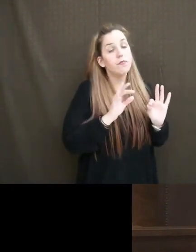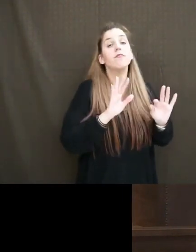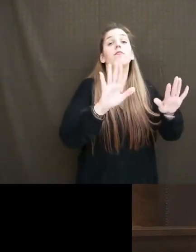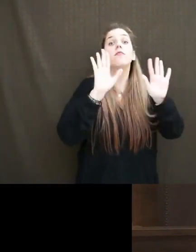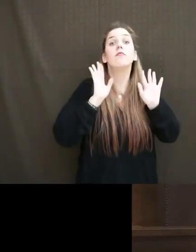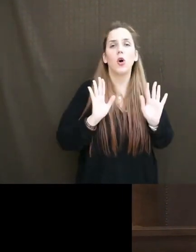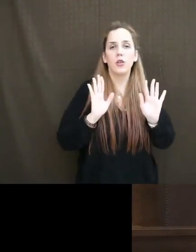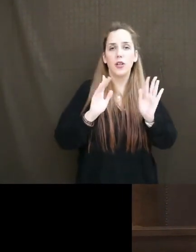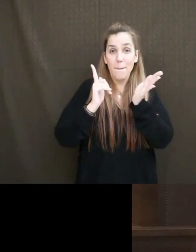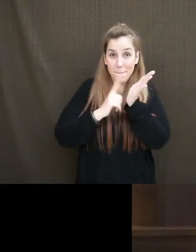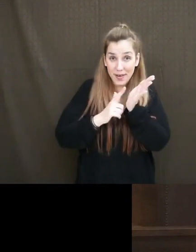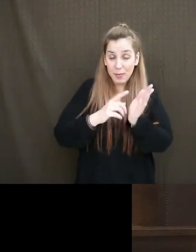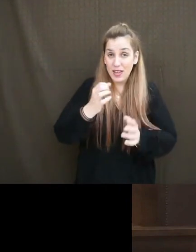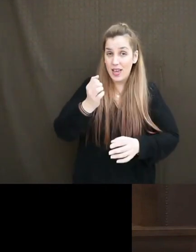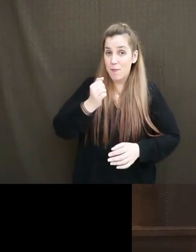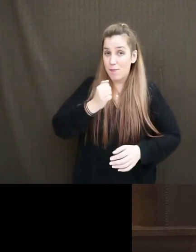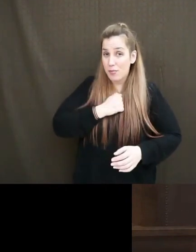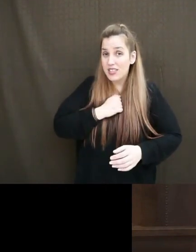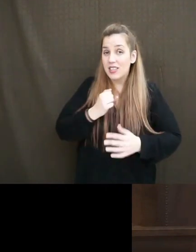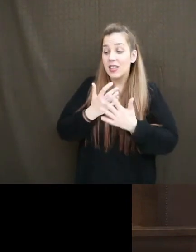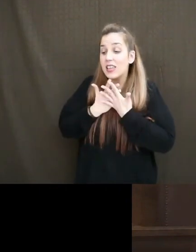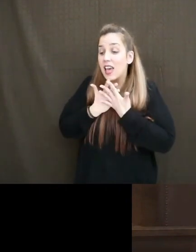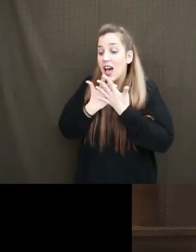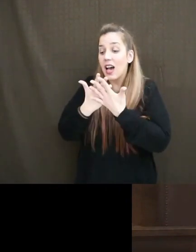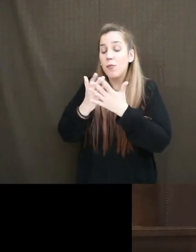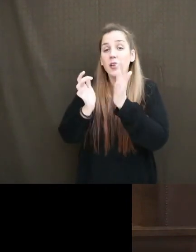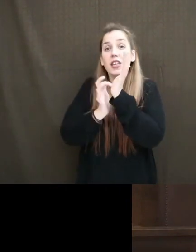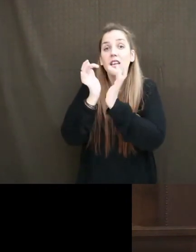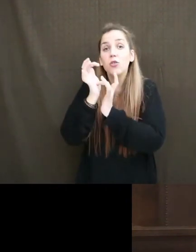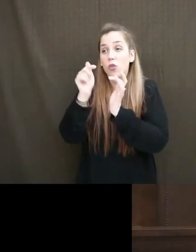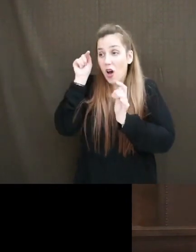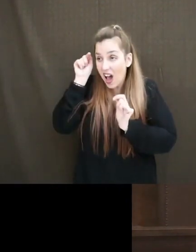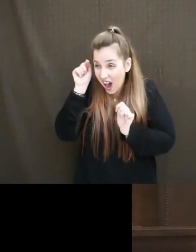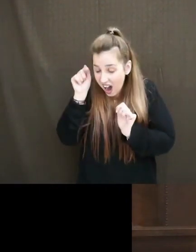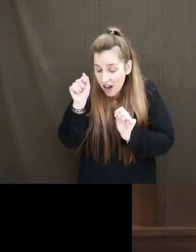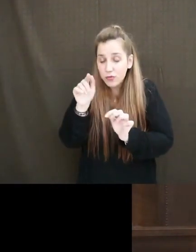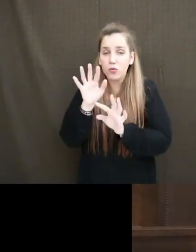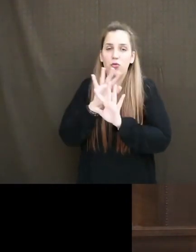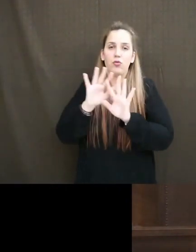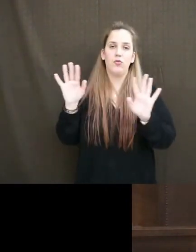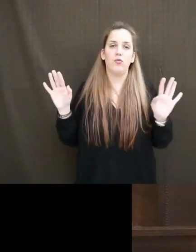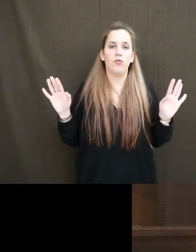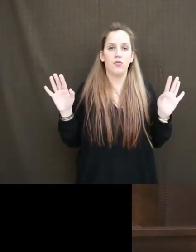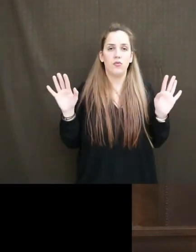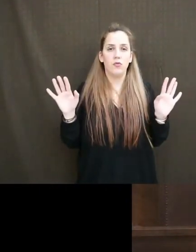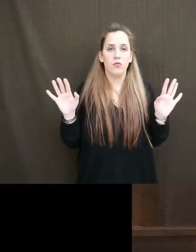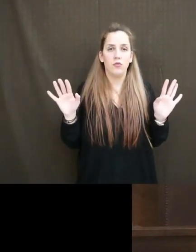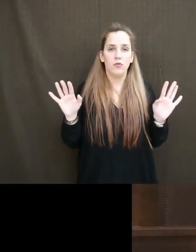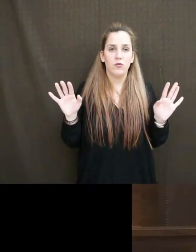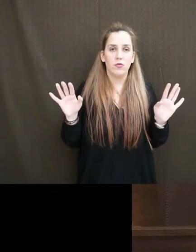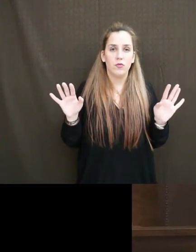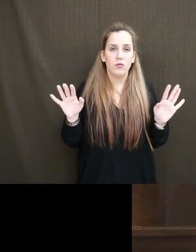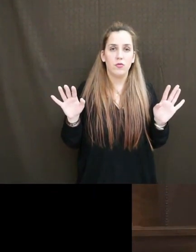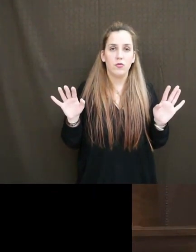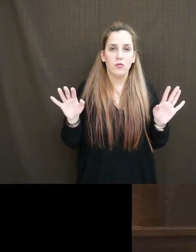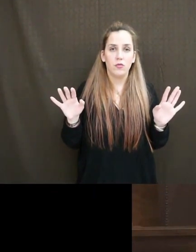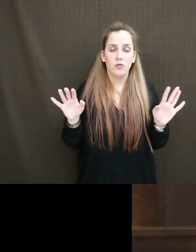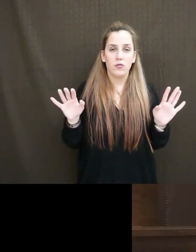πίστεως θα ζήσει. Τα έργα είναι απαραίτητα, αλλά είναι